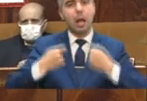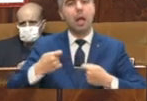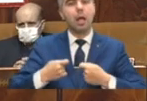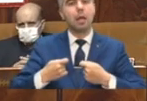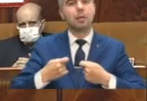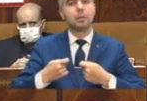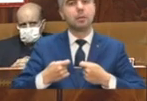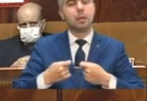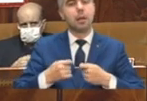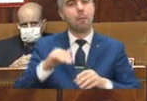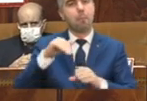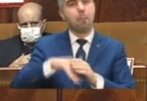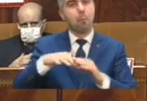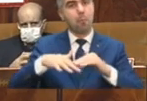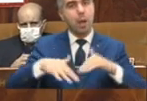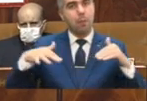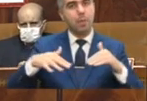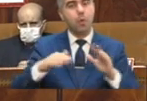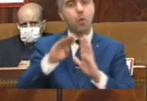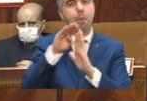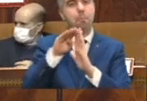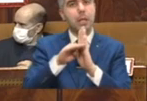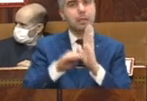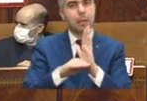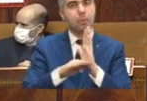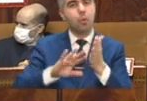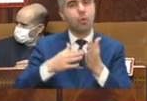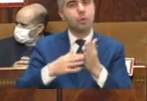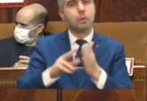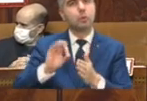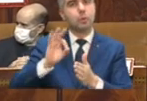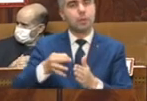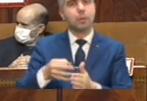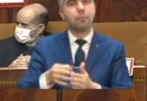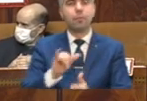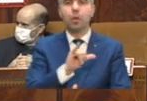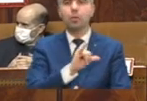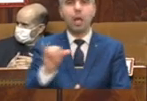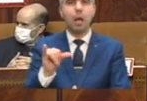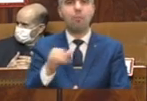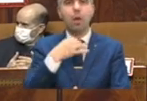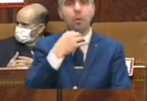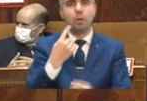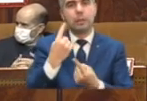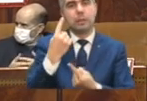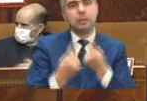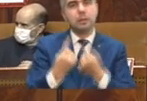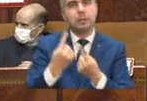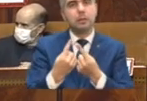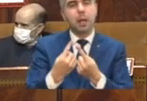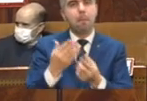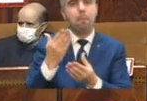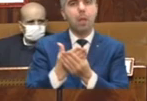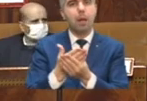اللي كيقرروا هذا الشيء، راه المكتب ديال المجلس اللي كيقرر هذا الشيء. ما يمكنش شي واحد يبقى يجي زايد علينا في القضيه الوطنيه.